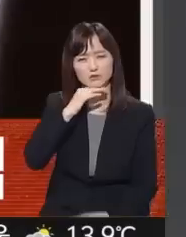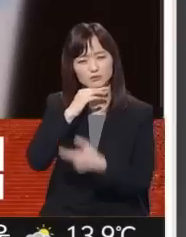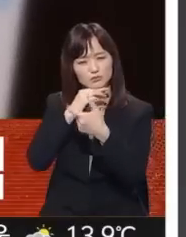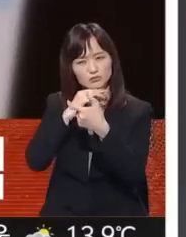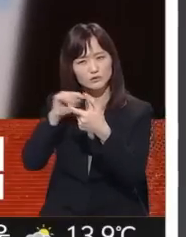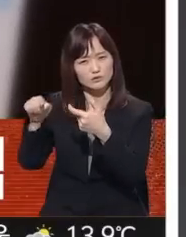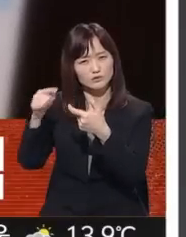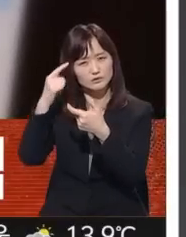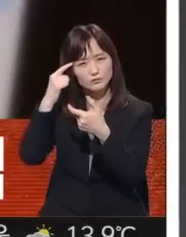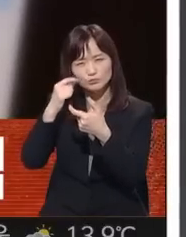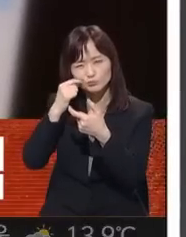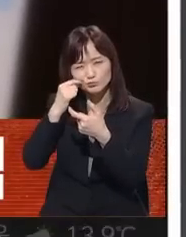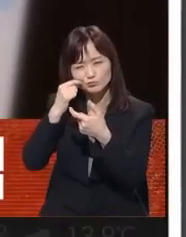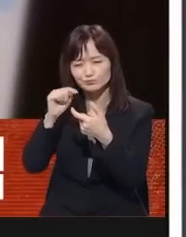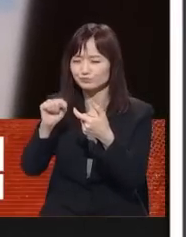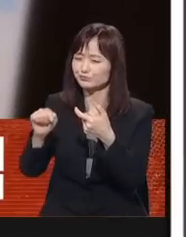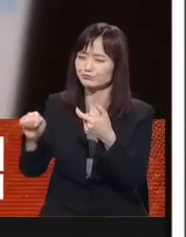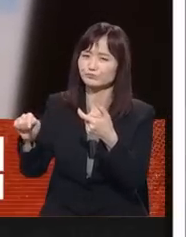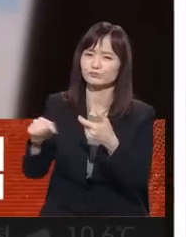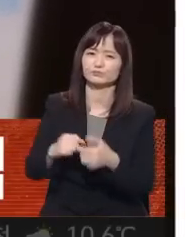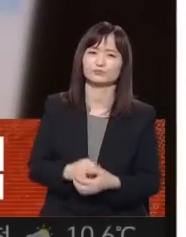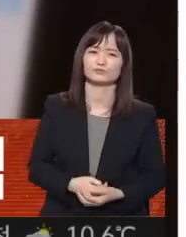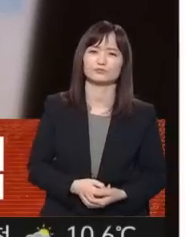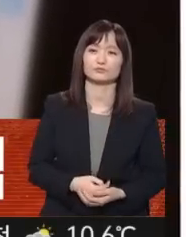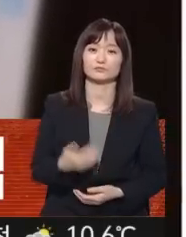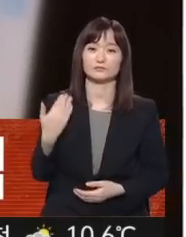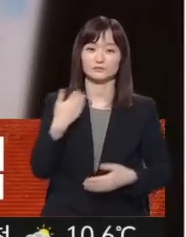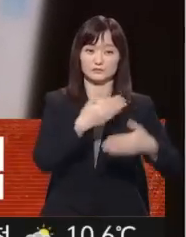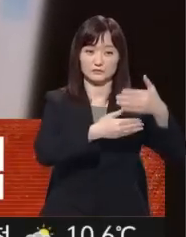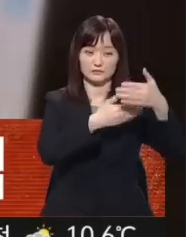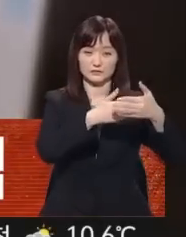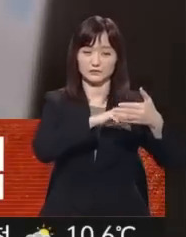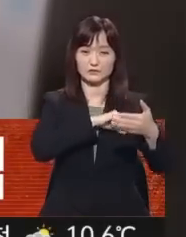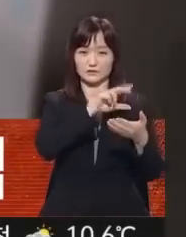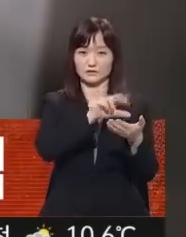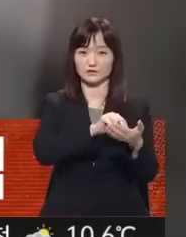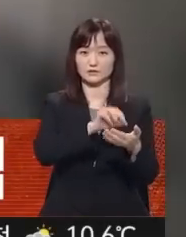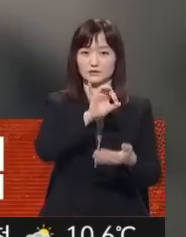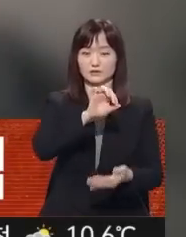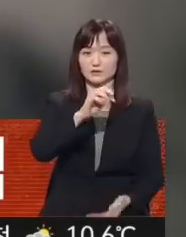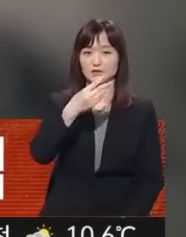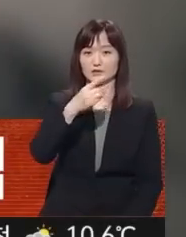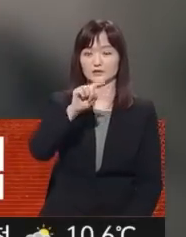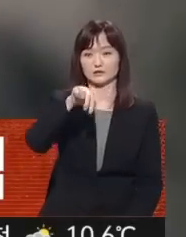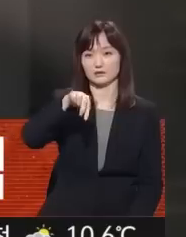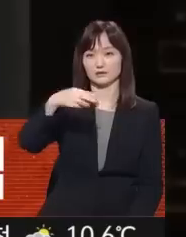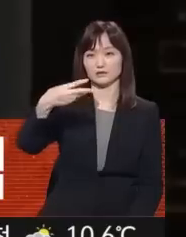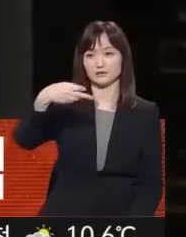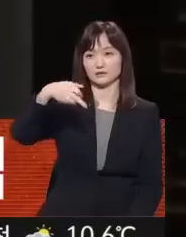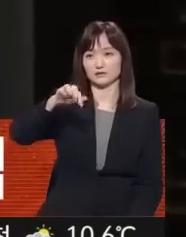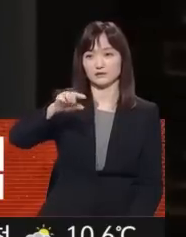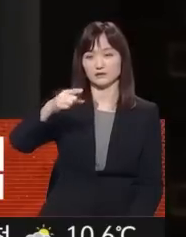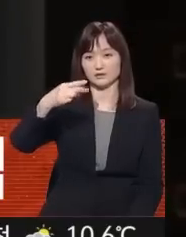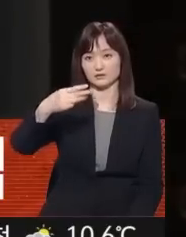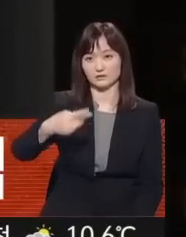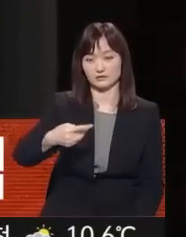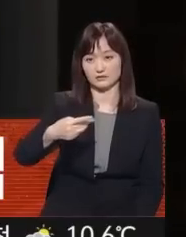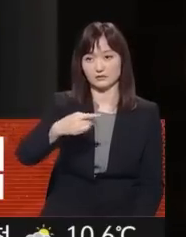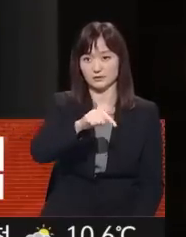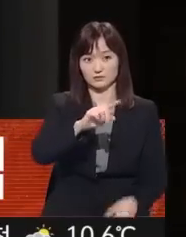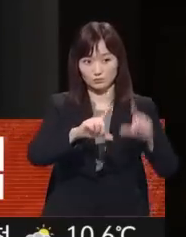생각이 드네요 소장님 방금 드라마 말씀하셨는데 그게 1타 스캔들인가요 거기 뭐 실제이 장면이 나온다면서요